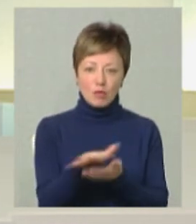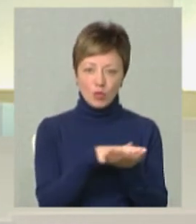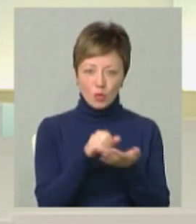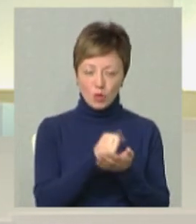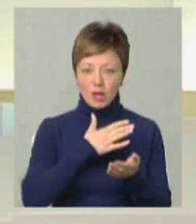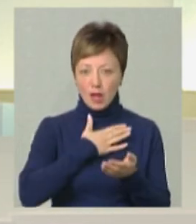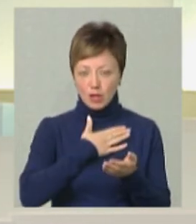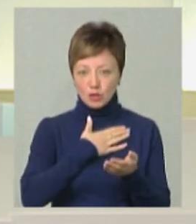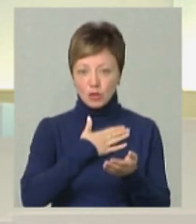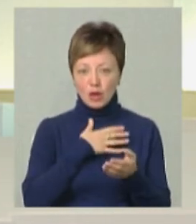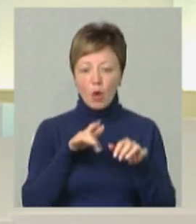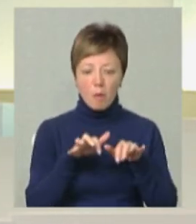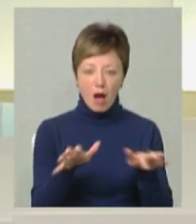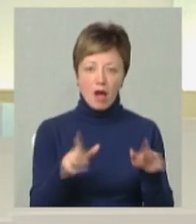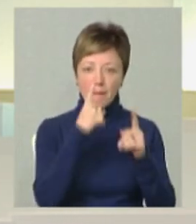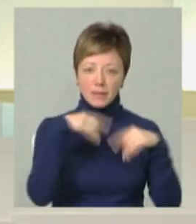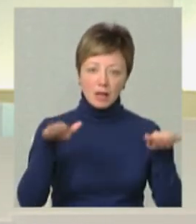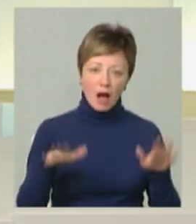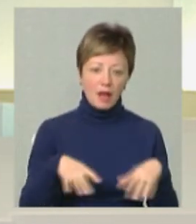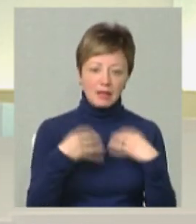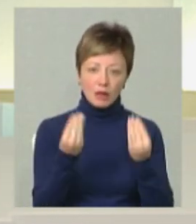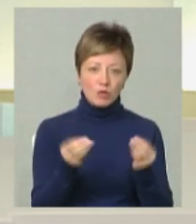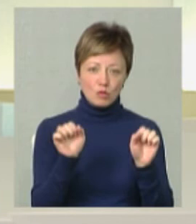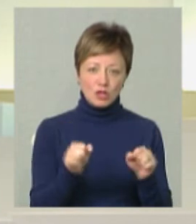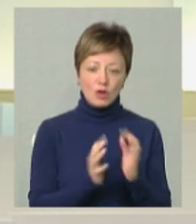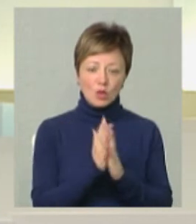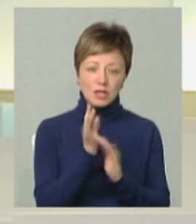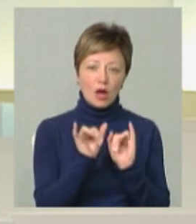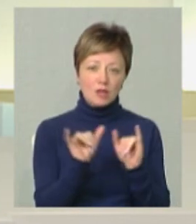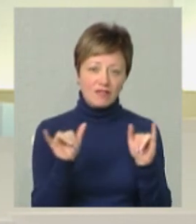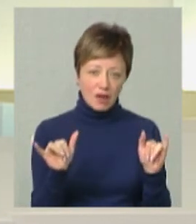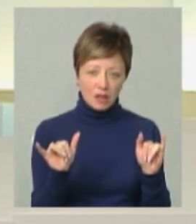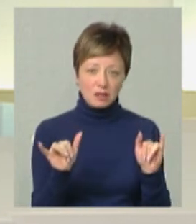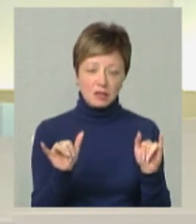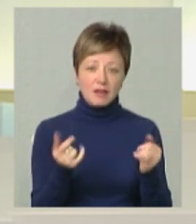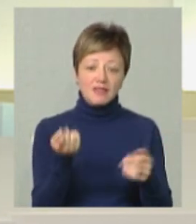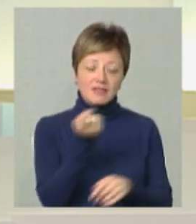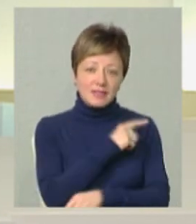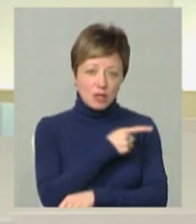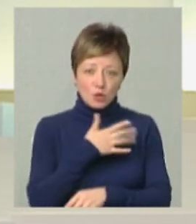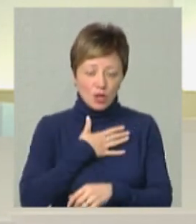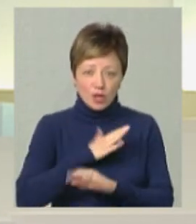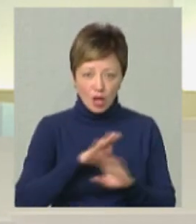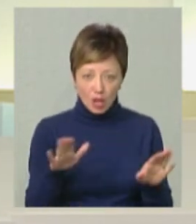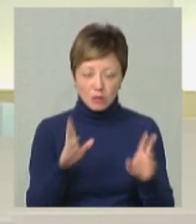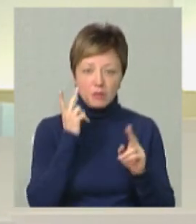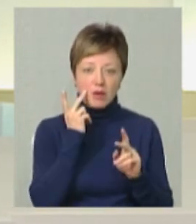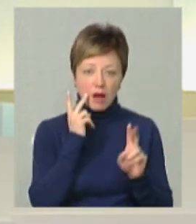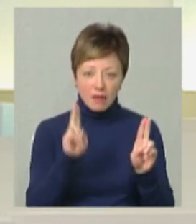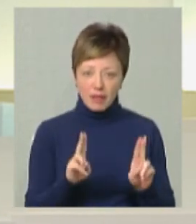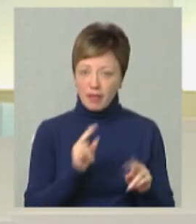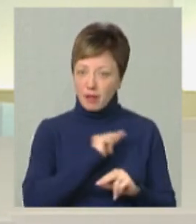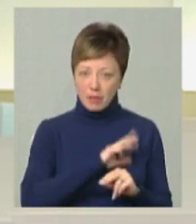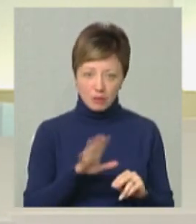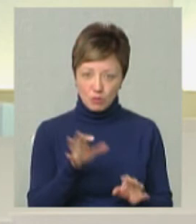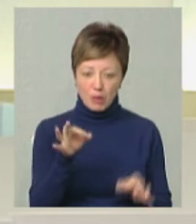нашу комахи, наші птахи, які не дадуть їм можливості рости і розвиватися, ну, в силу того, що вони не наші. І, як правило, вони не